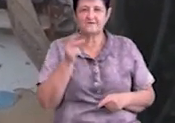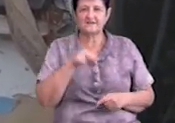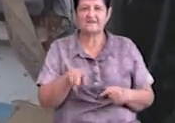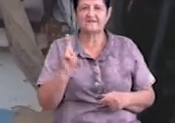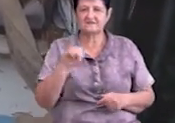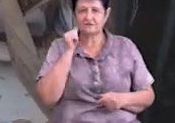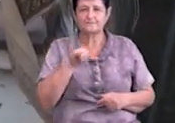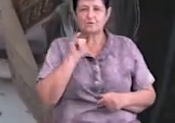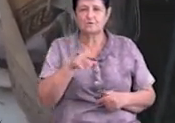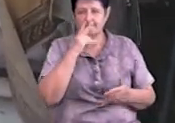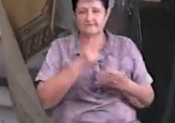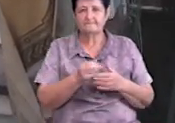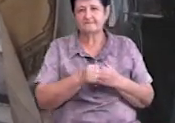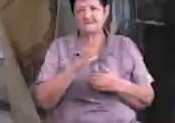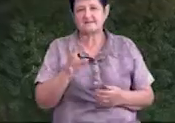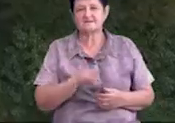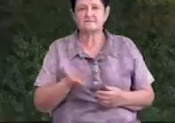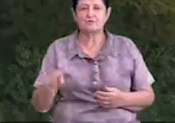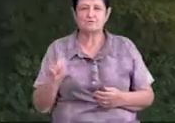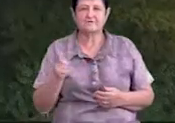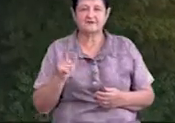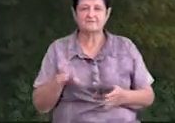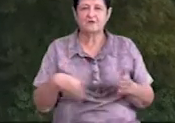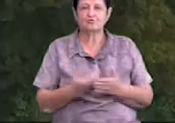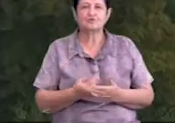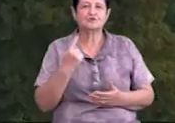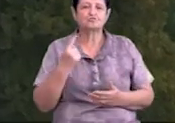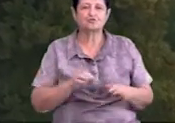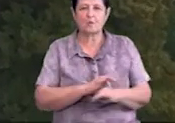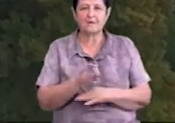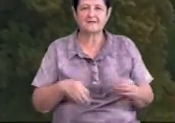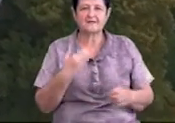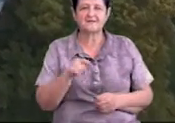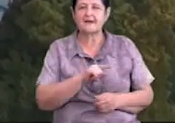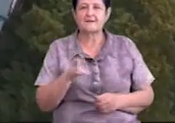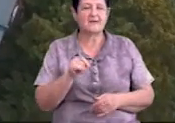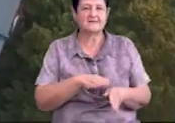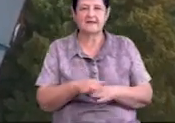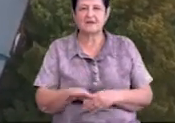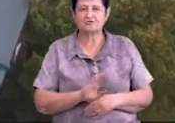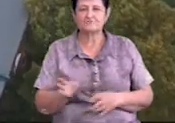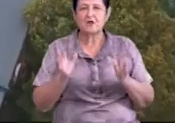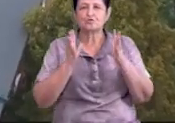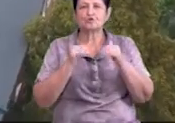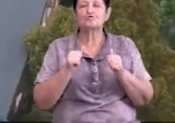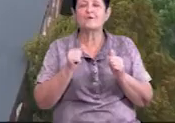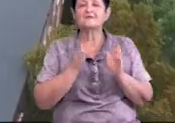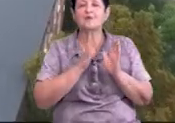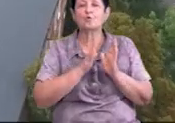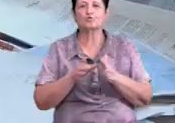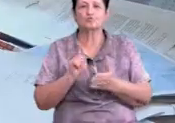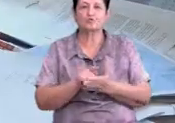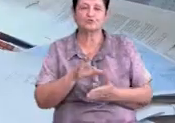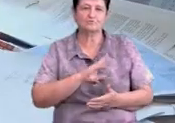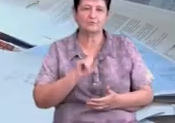у ній передбачено 15 мільйонів гривень. Досі жодного проєкту в її рамках не реалізували. Зруйнований гуртожиток має стати